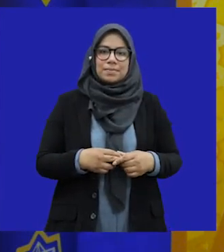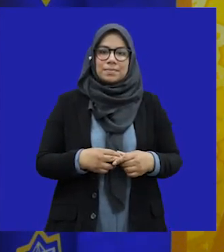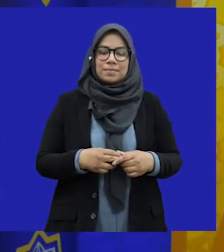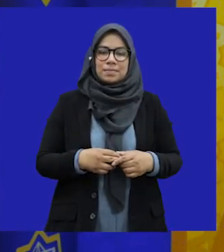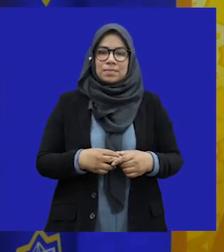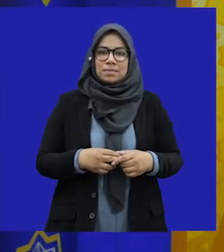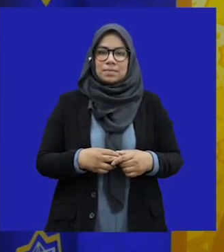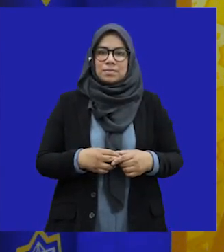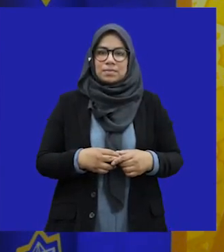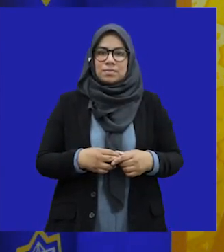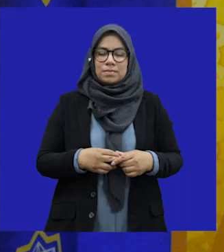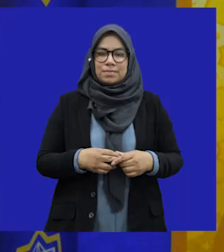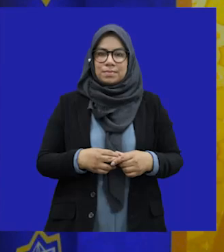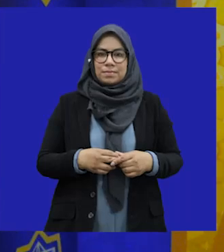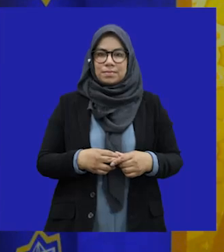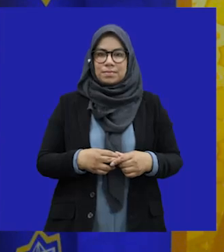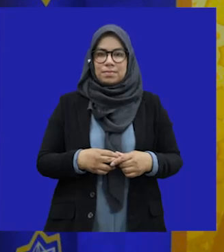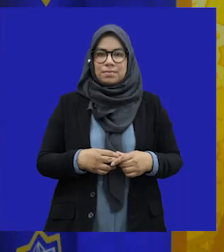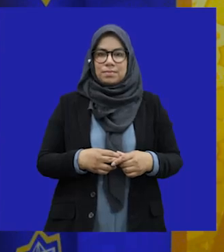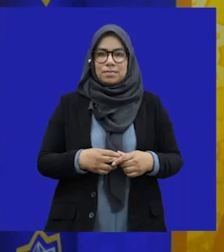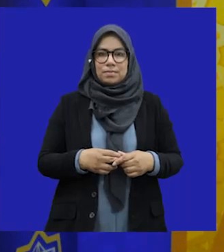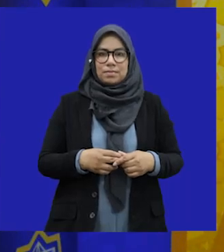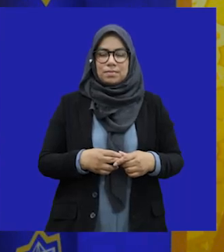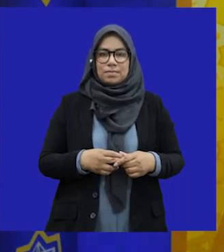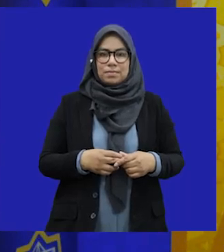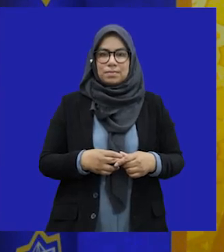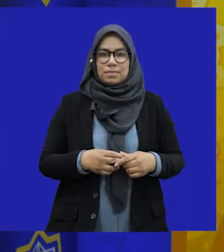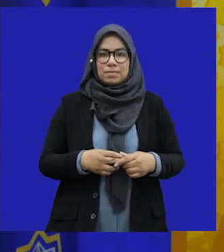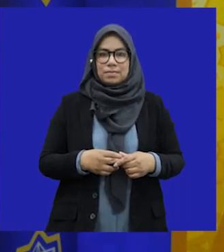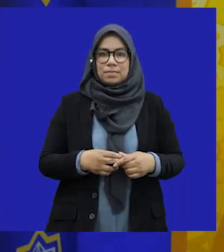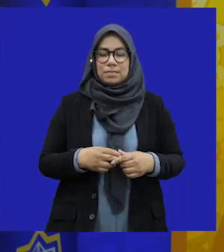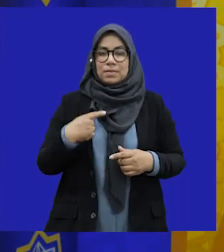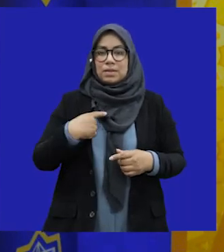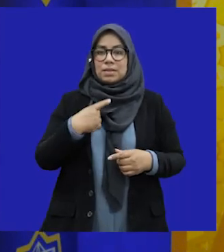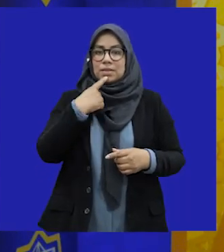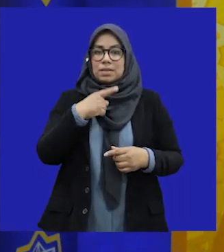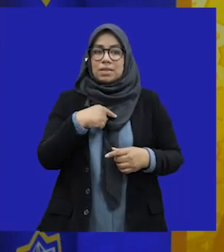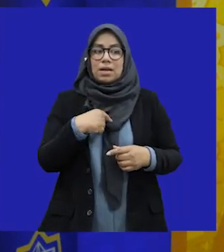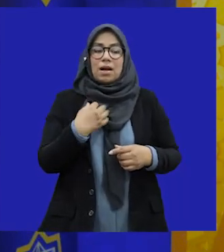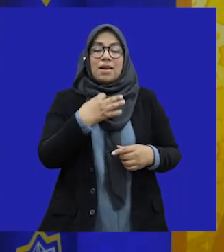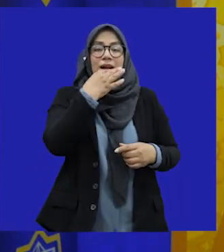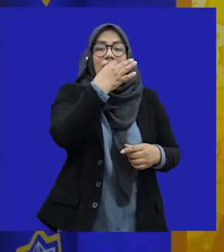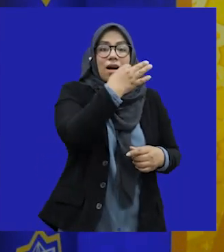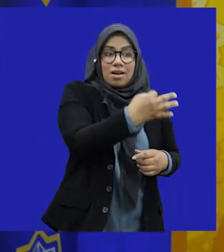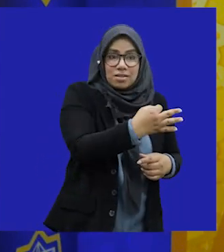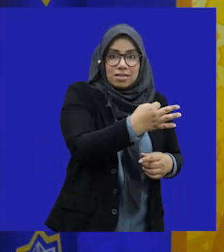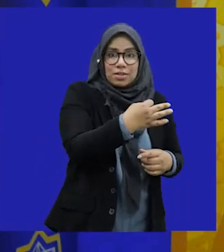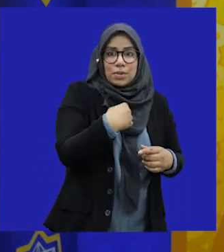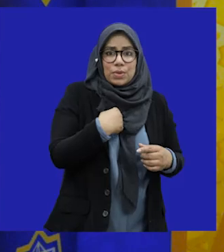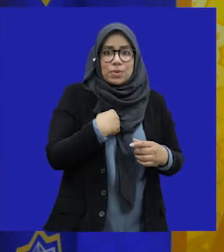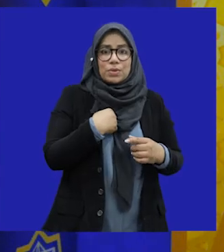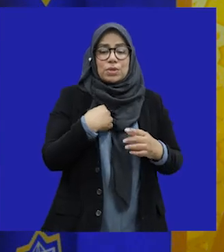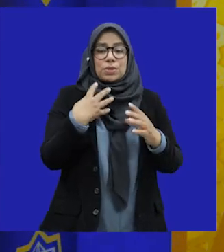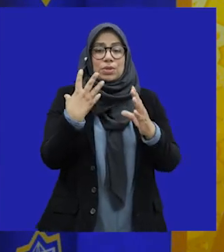أسألك مرافقتك في الجنة. He said, I ask your companionship in